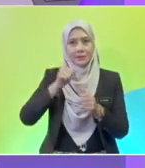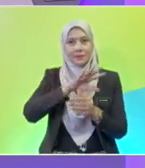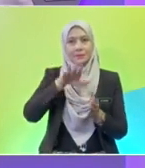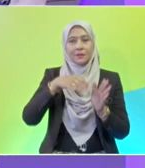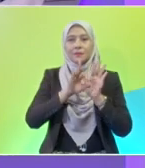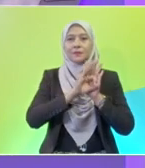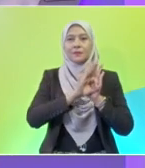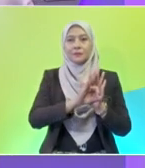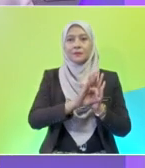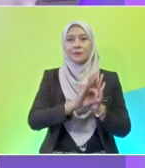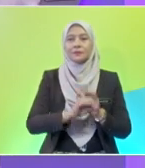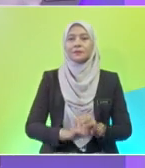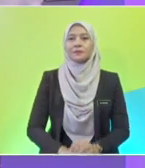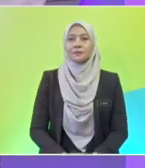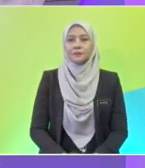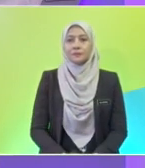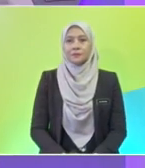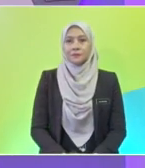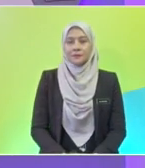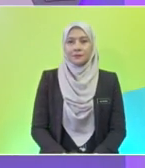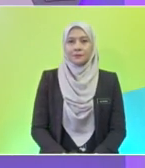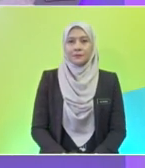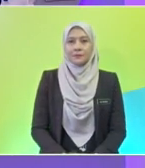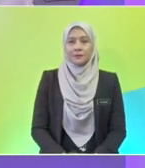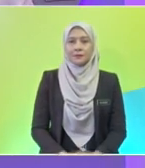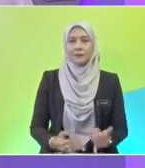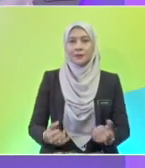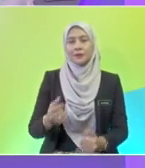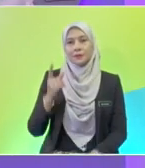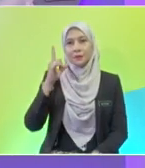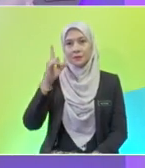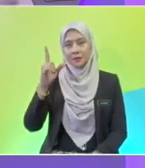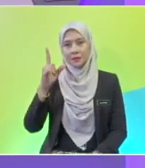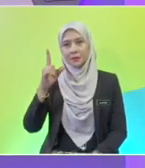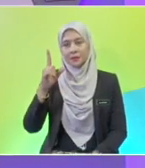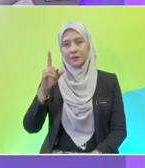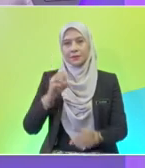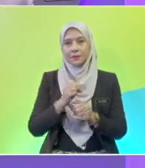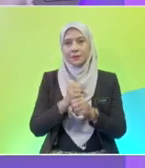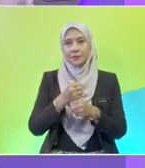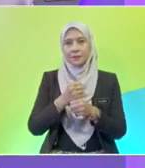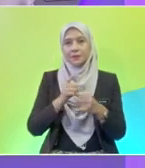jadi 10 jawabannya seterusnya kita lihat konstruk terakhir